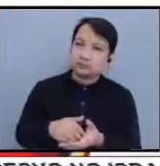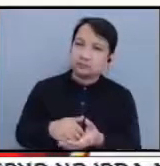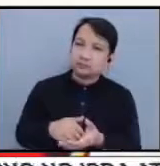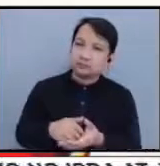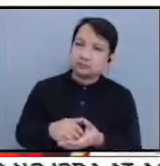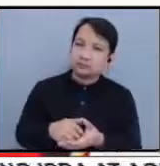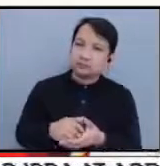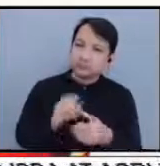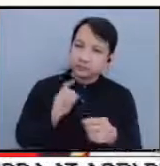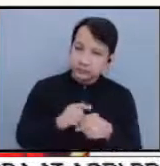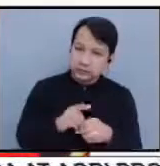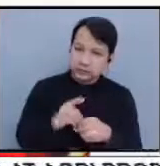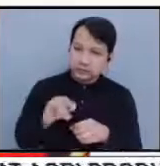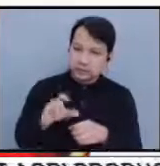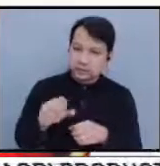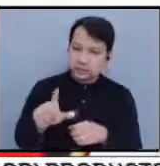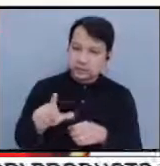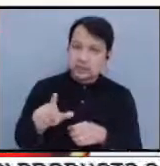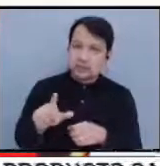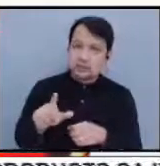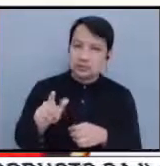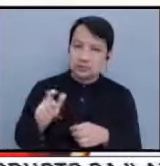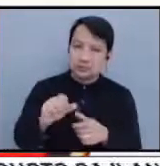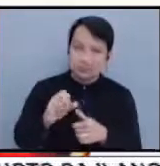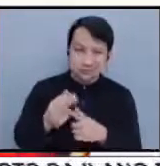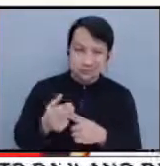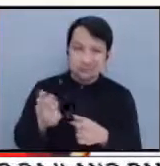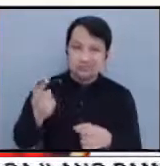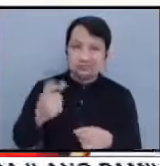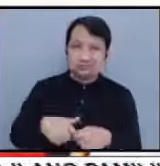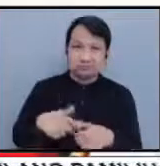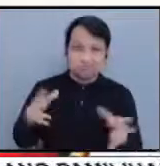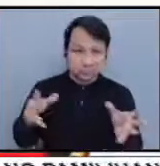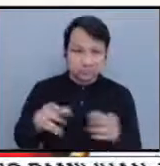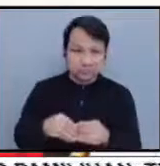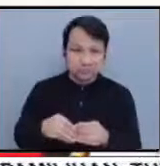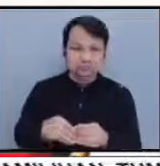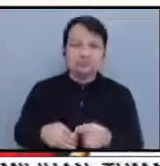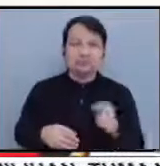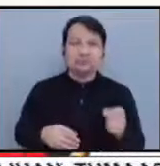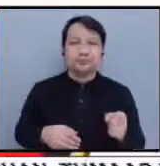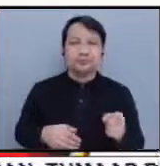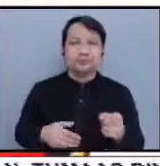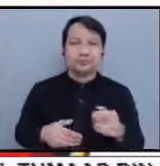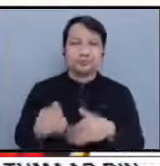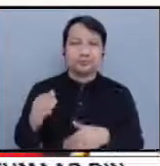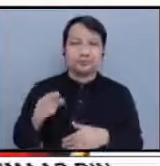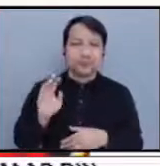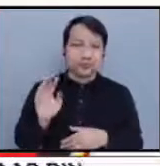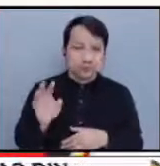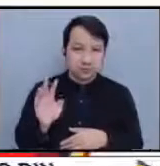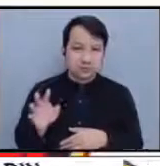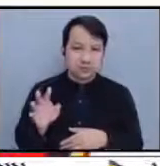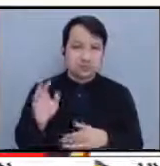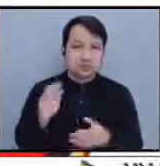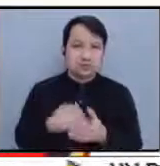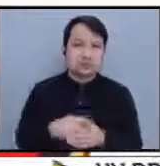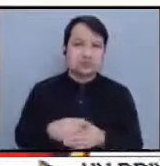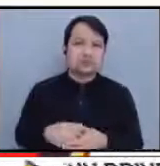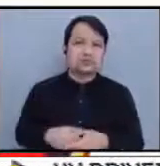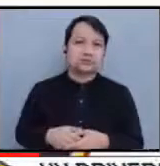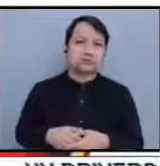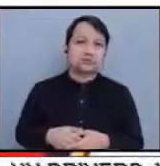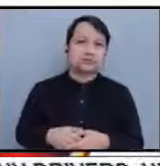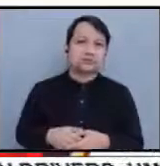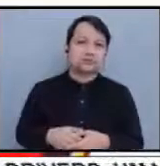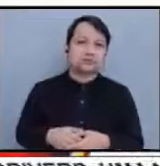diesel or gasoline. So, ang cost nun is almost 40,000. Yung mga